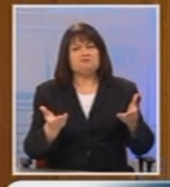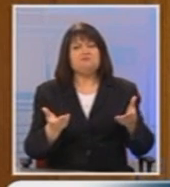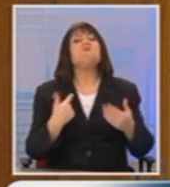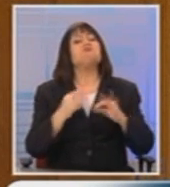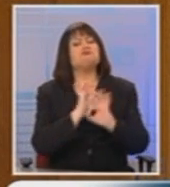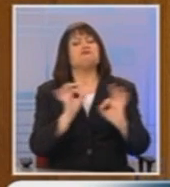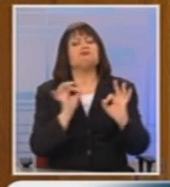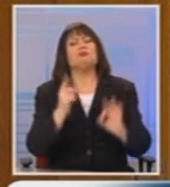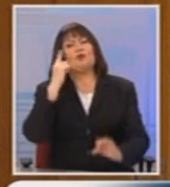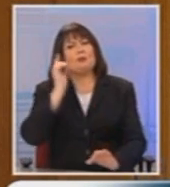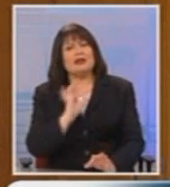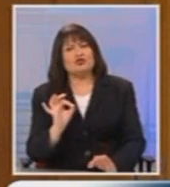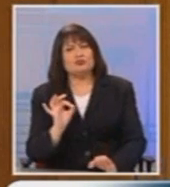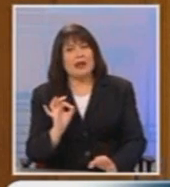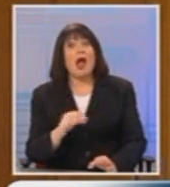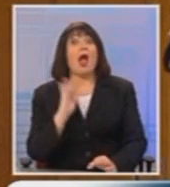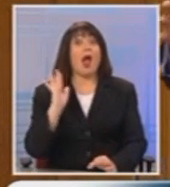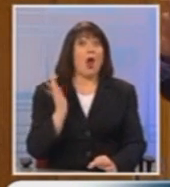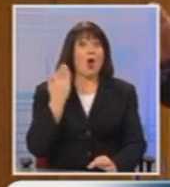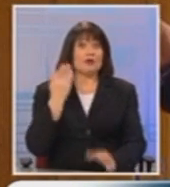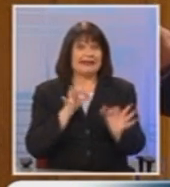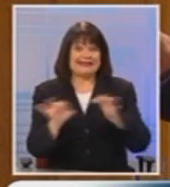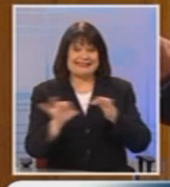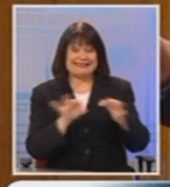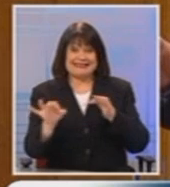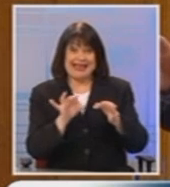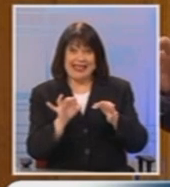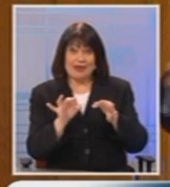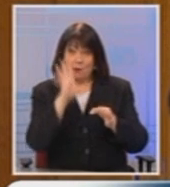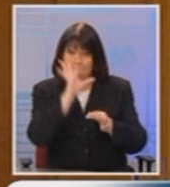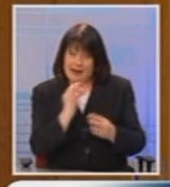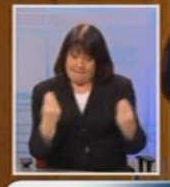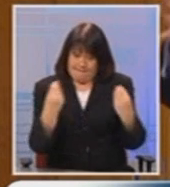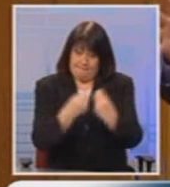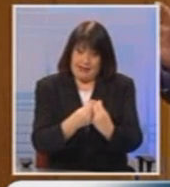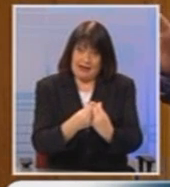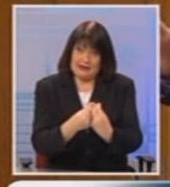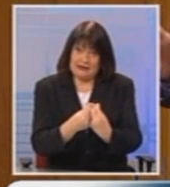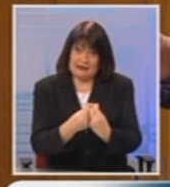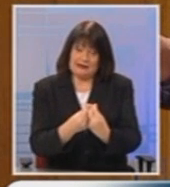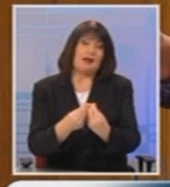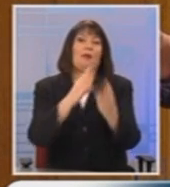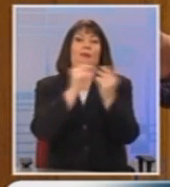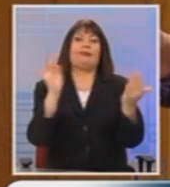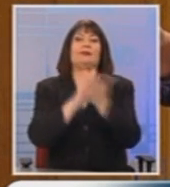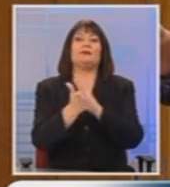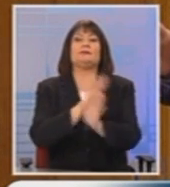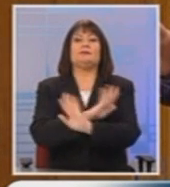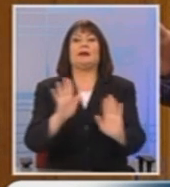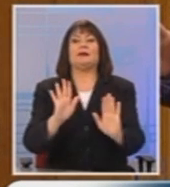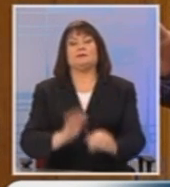μικρόκοσμους, αλλά μόλις το σχήμα μας έρθει σε επαφή με την πραγματικότητα σκορπάει στους πέντε ανέμους.